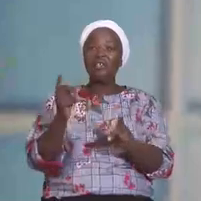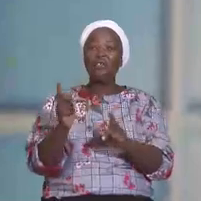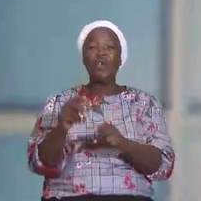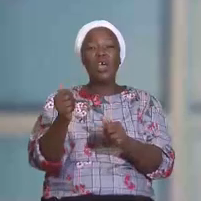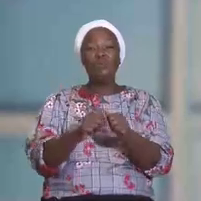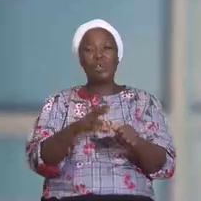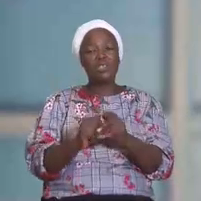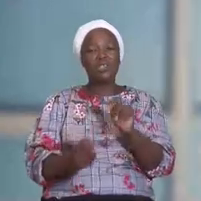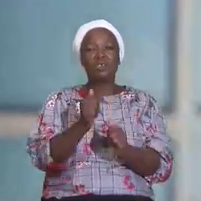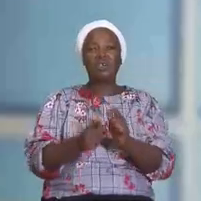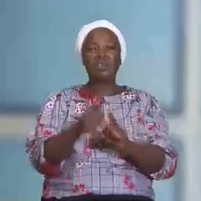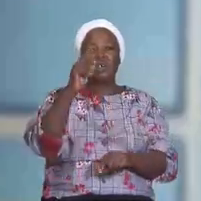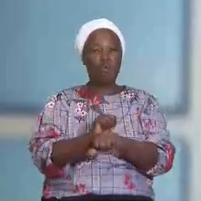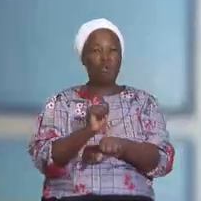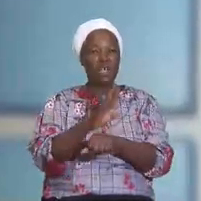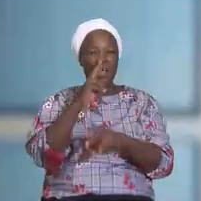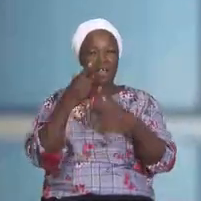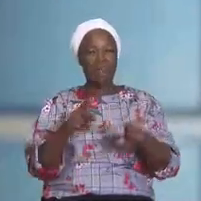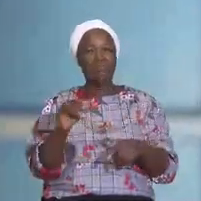atteint le Ghana, atteint partout.